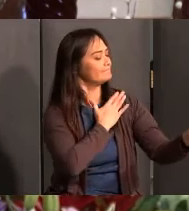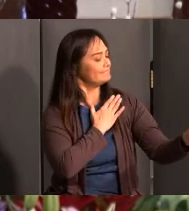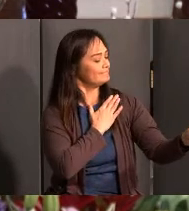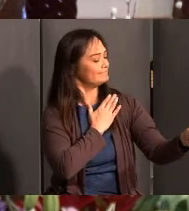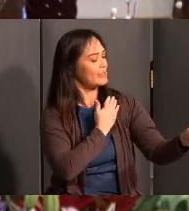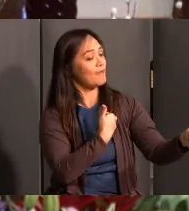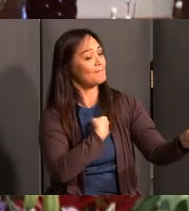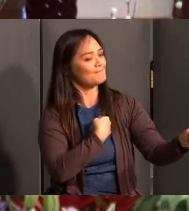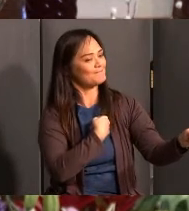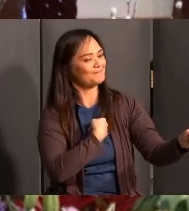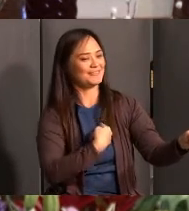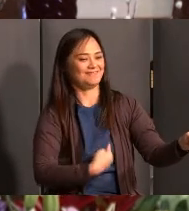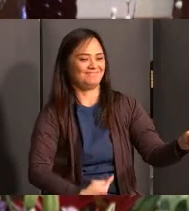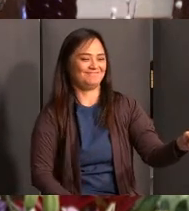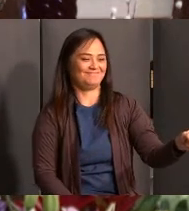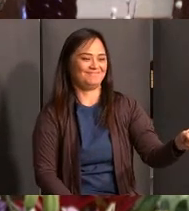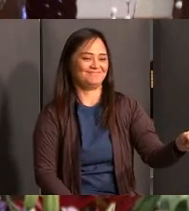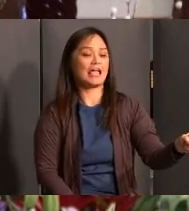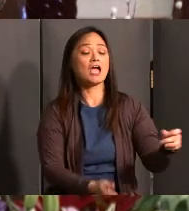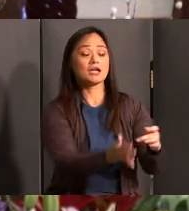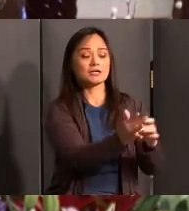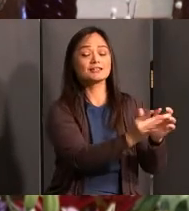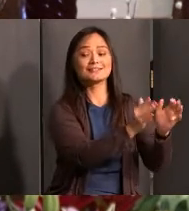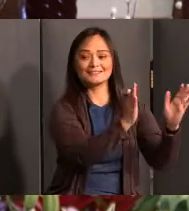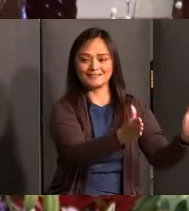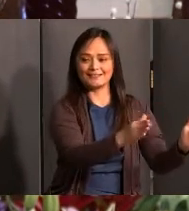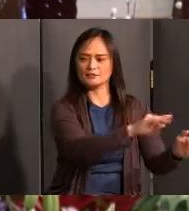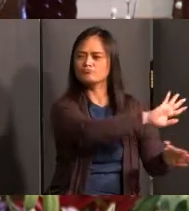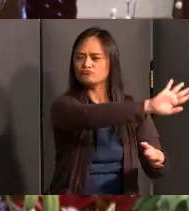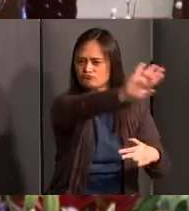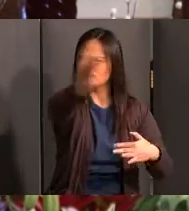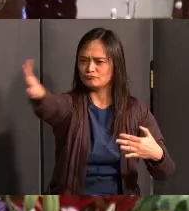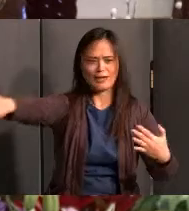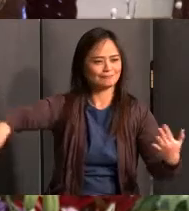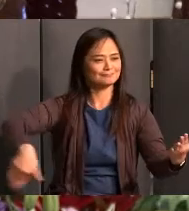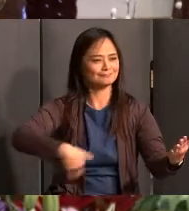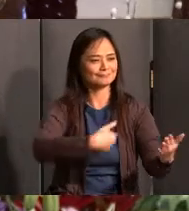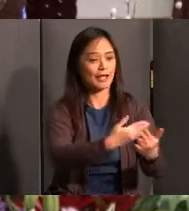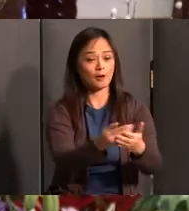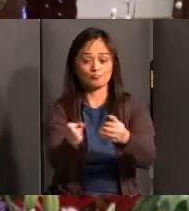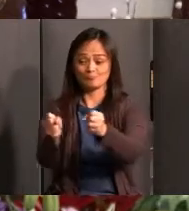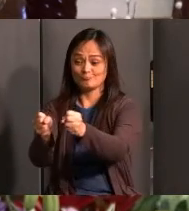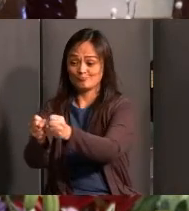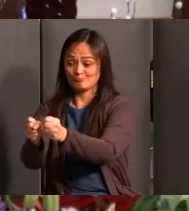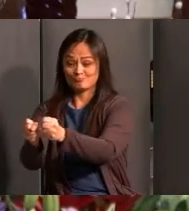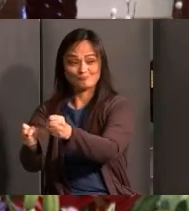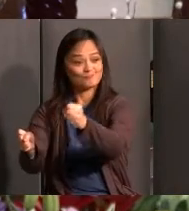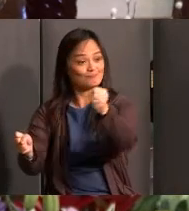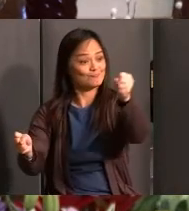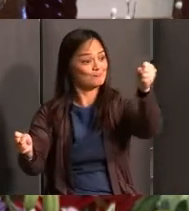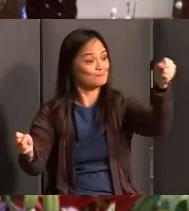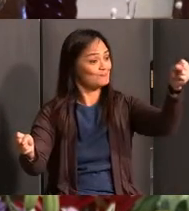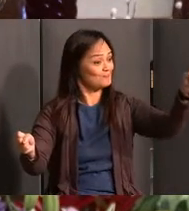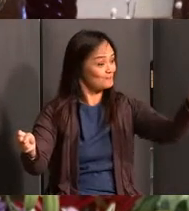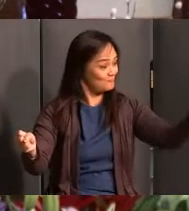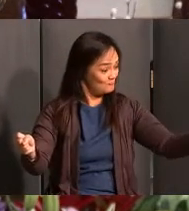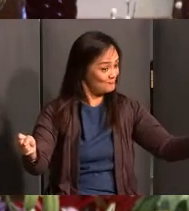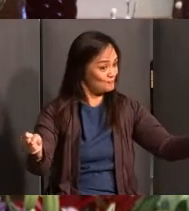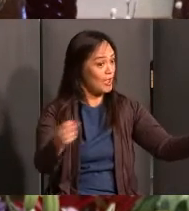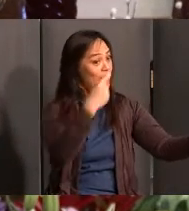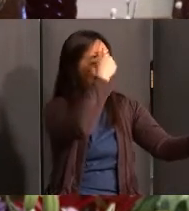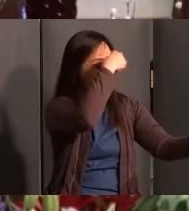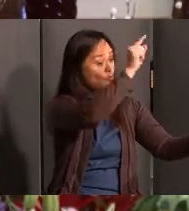Okay? Pero tayo bilang Lighthouse Bible Baptist Church, we are set apart for God.